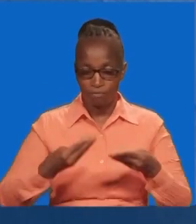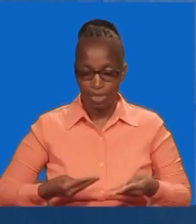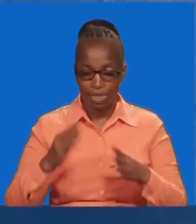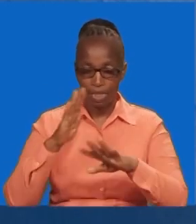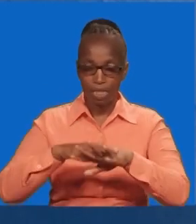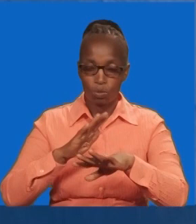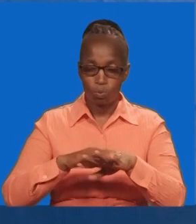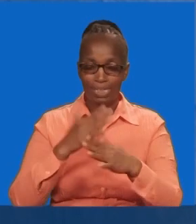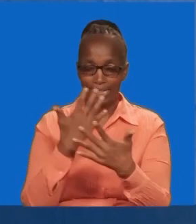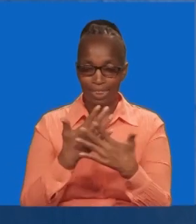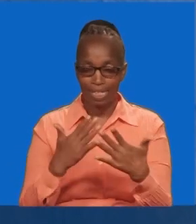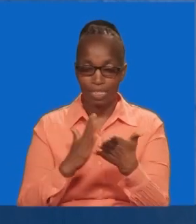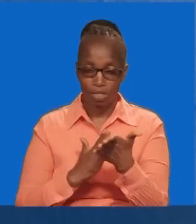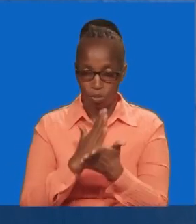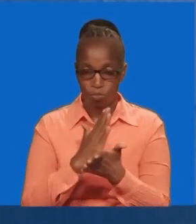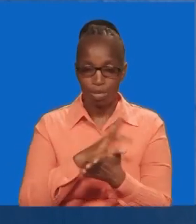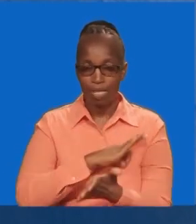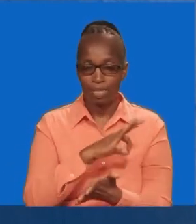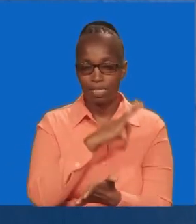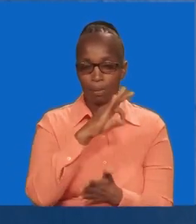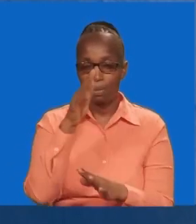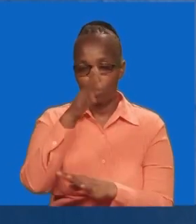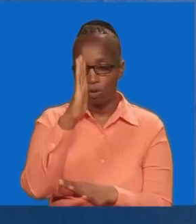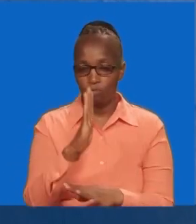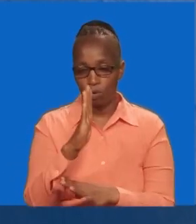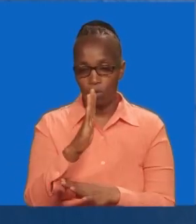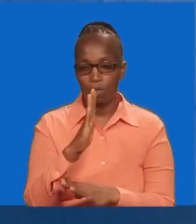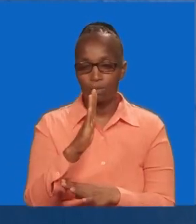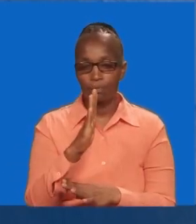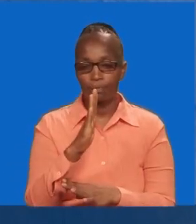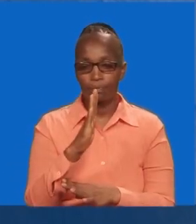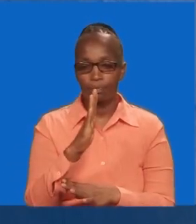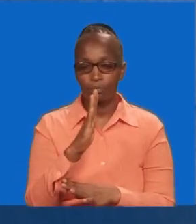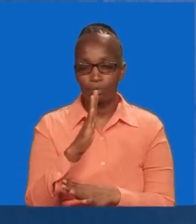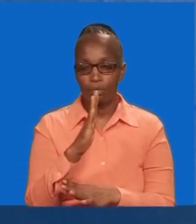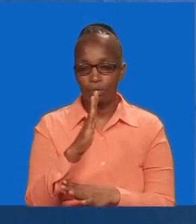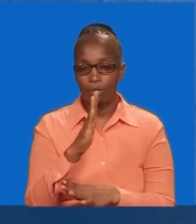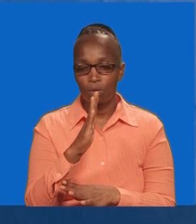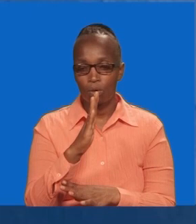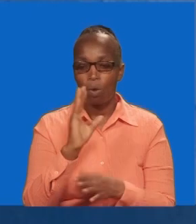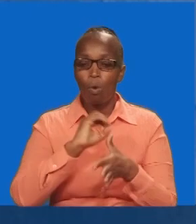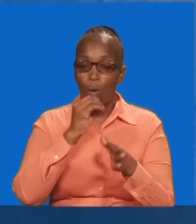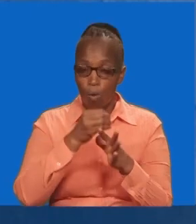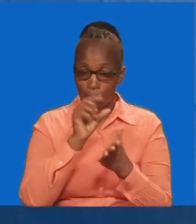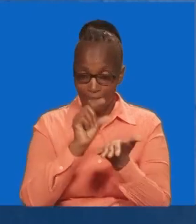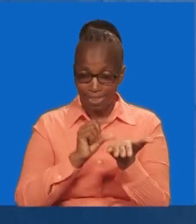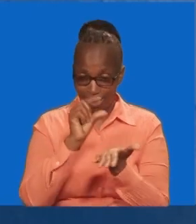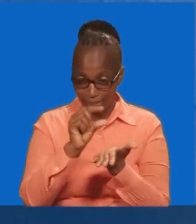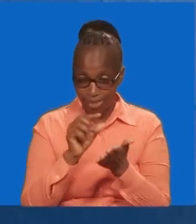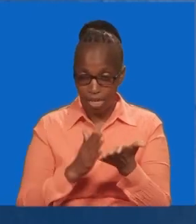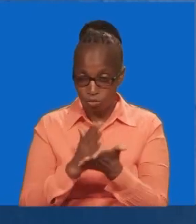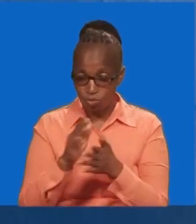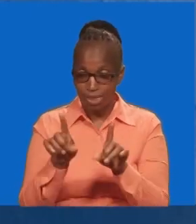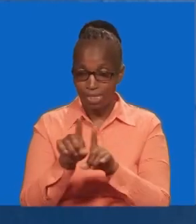mambo mazuri kupitia kwa Roho Mtakatifu ama kazi na neema kutoka kwa huyo Roho Mtakatifu. Na